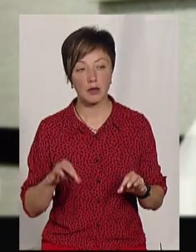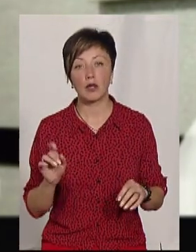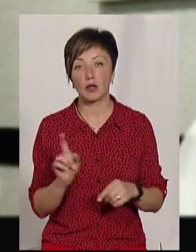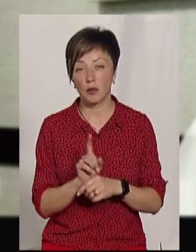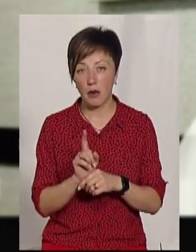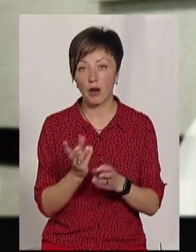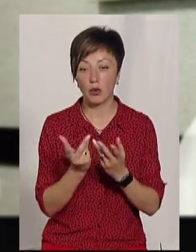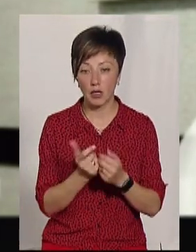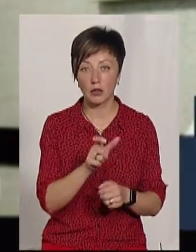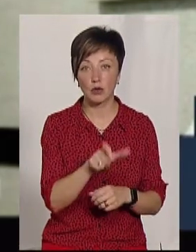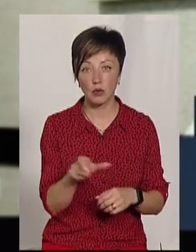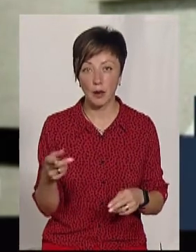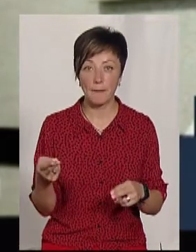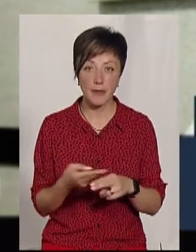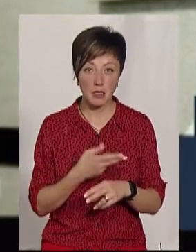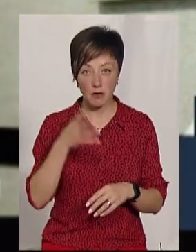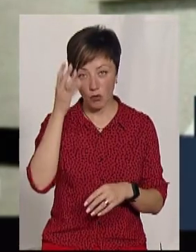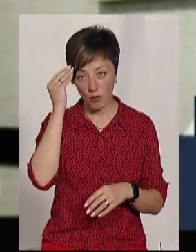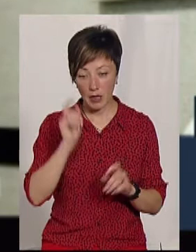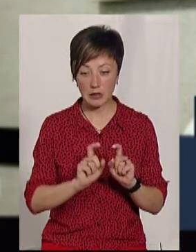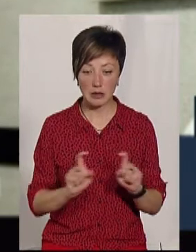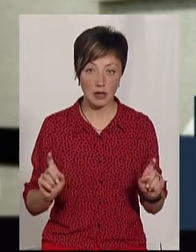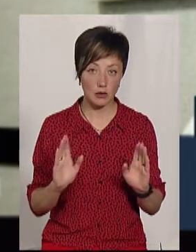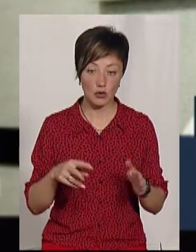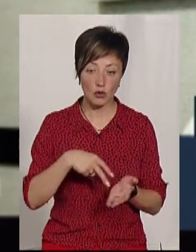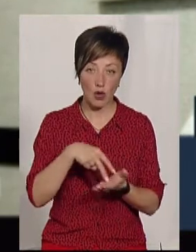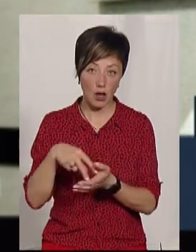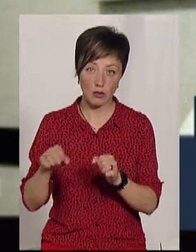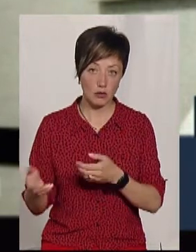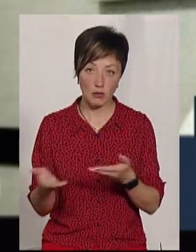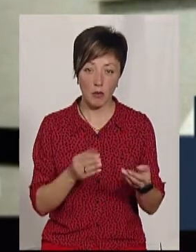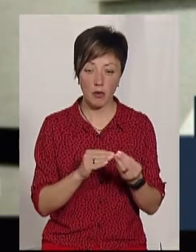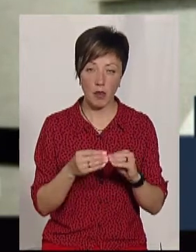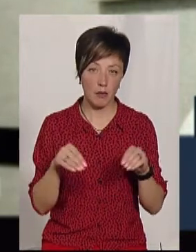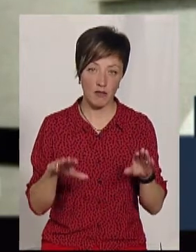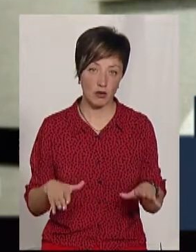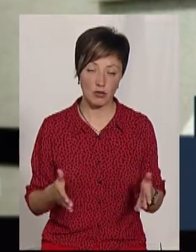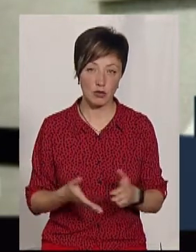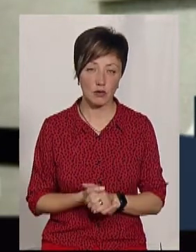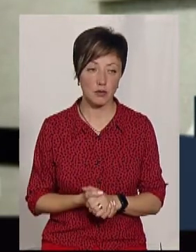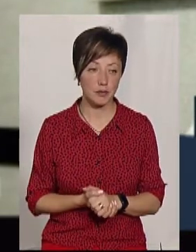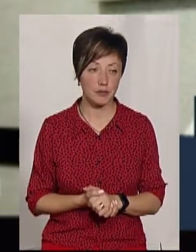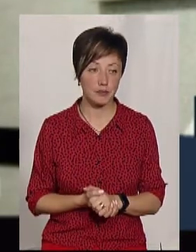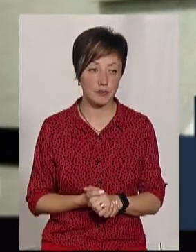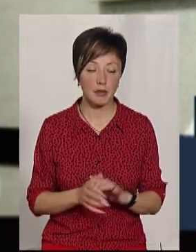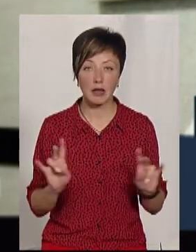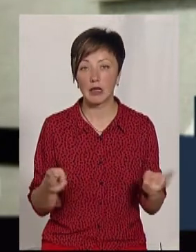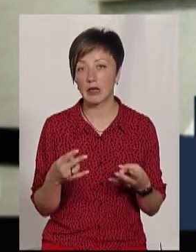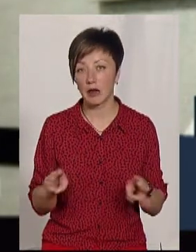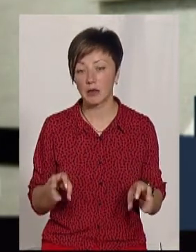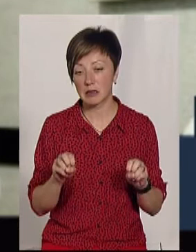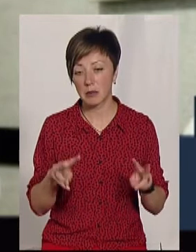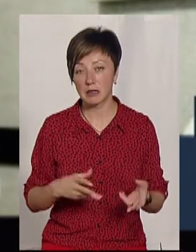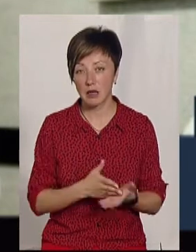нормальну кількість пасажирів, тобто без врахування тільки сидячих, щоб стоячі були, проблема сама собою відпаде. Не треба буде